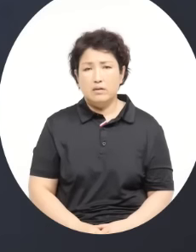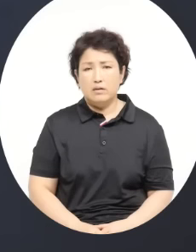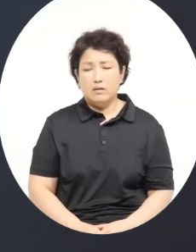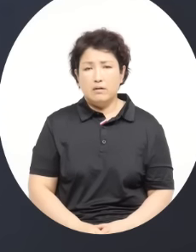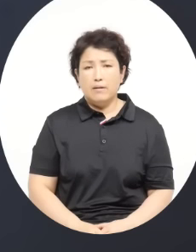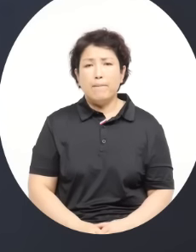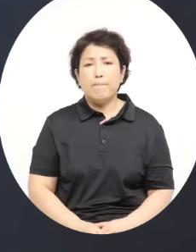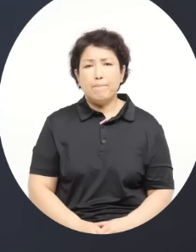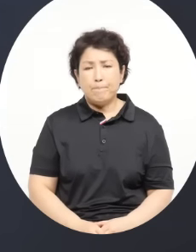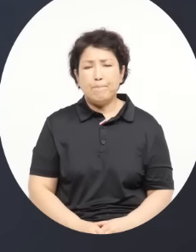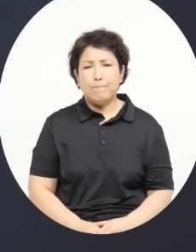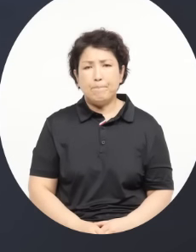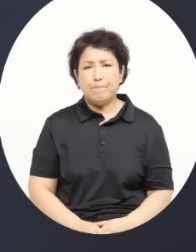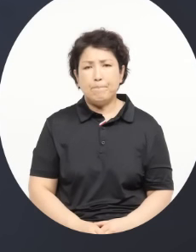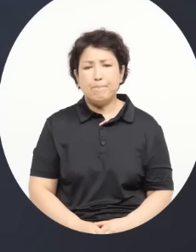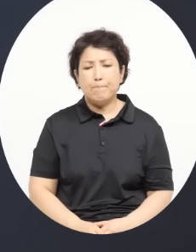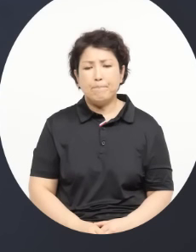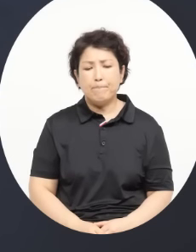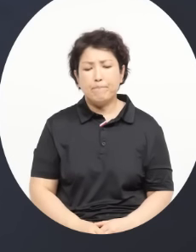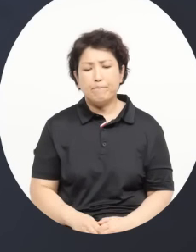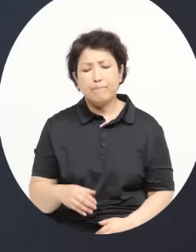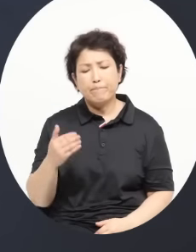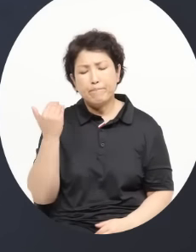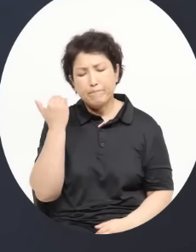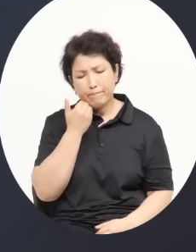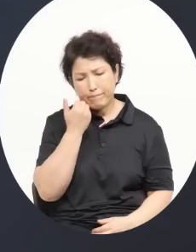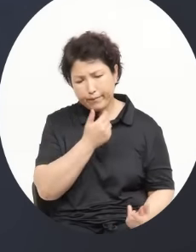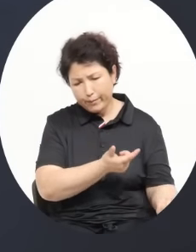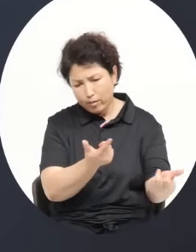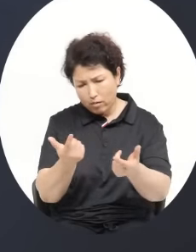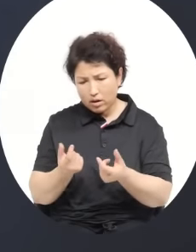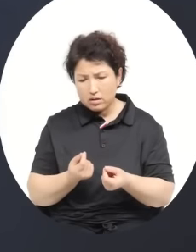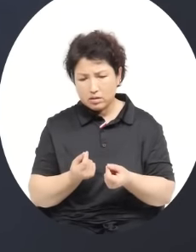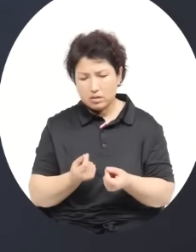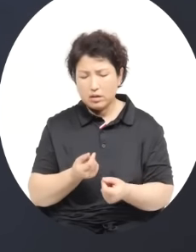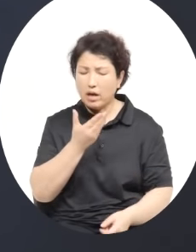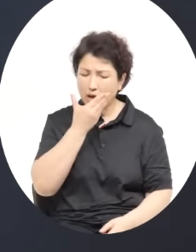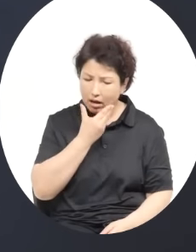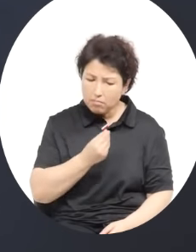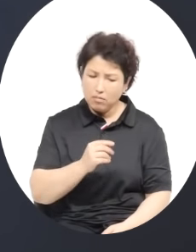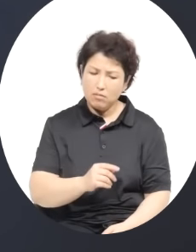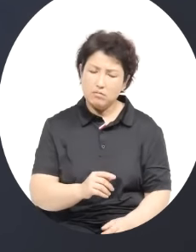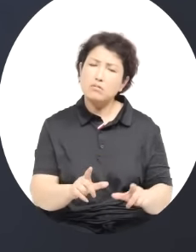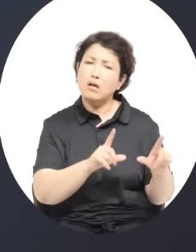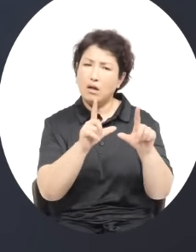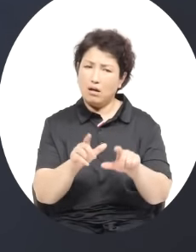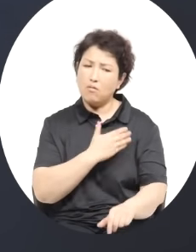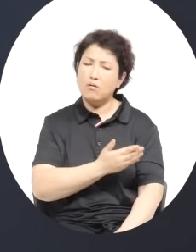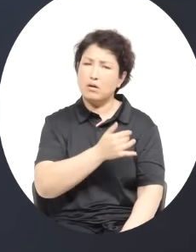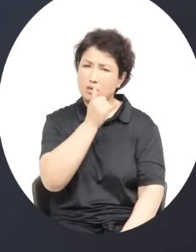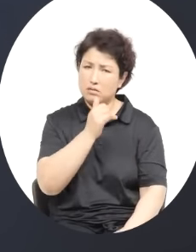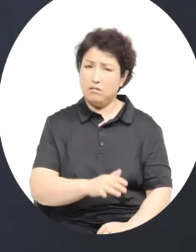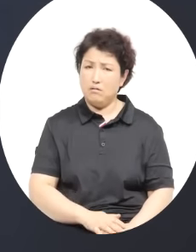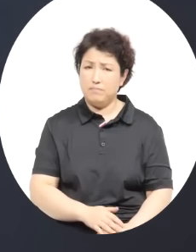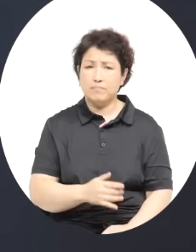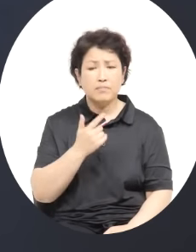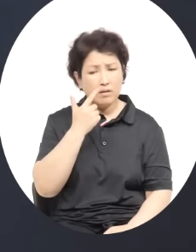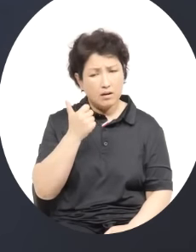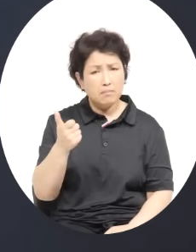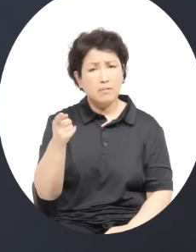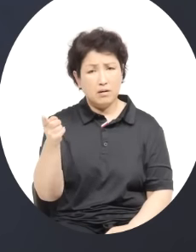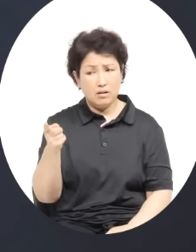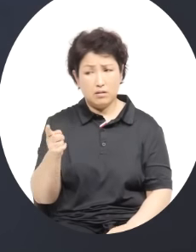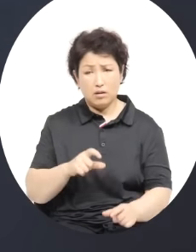그러면 저기 누구나 다 정중하게 저 행복하게 살 수 있는 그런 권한이 있으니까 아버지한테 말씀을